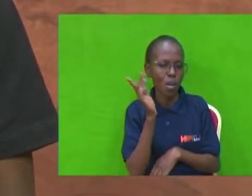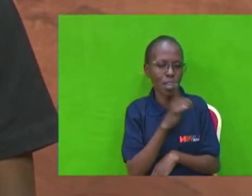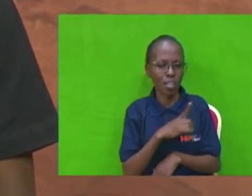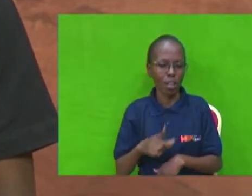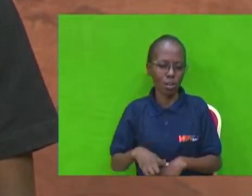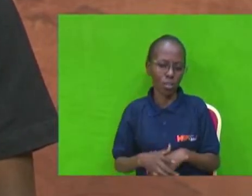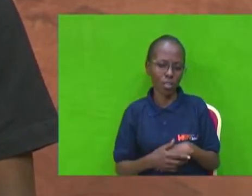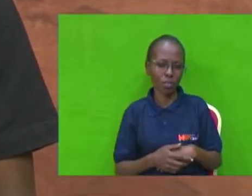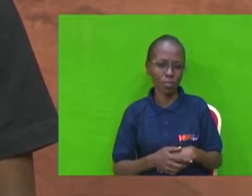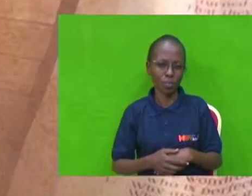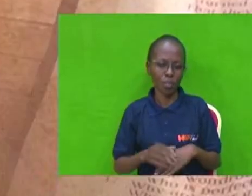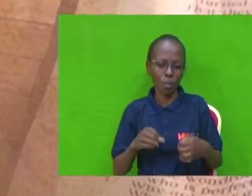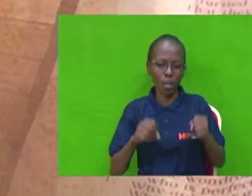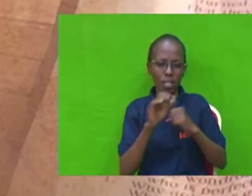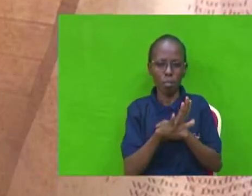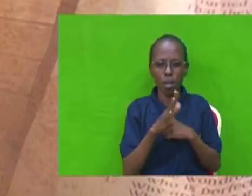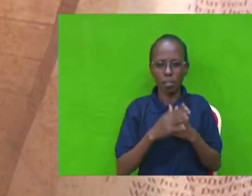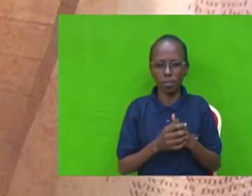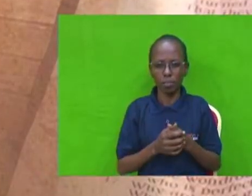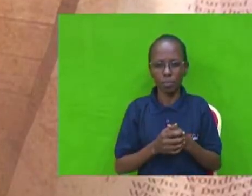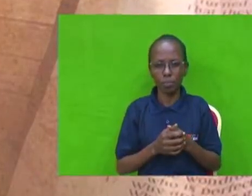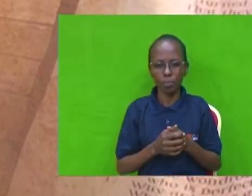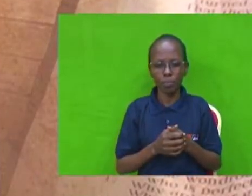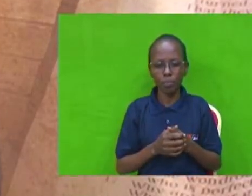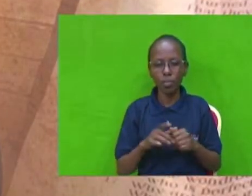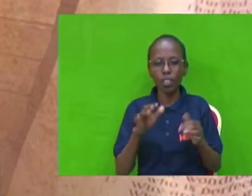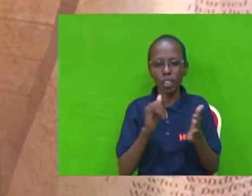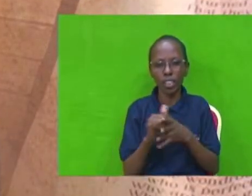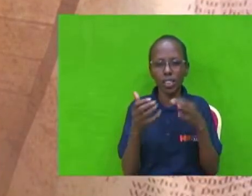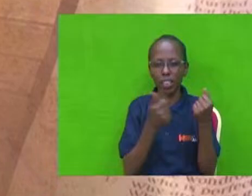Asante. Mwalimu, hapo kuna changamoto.